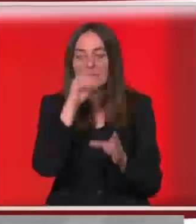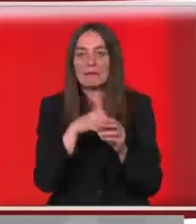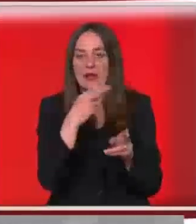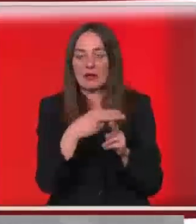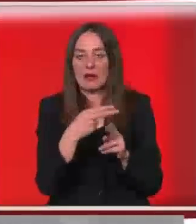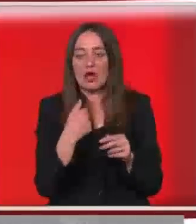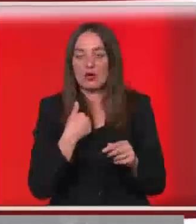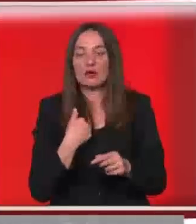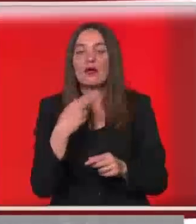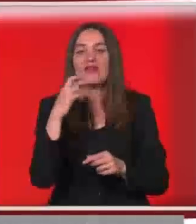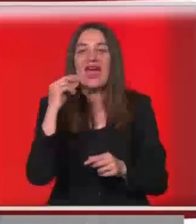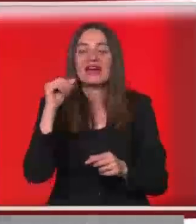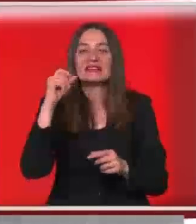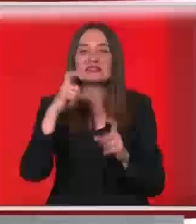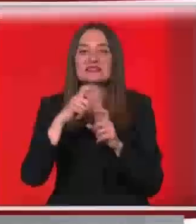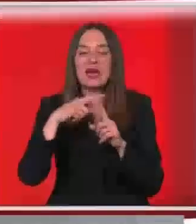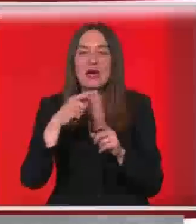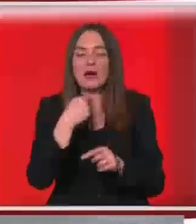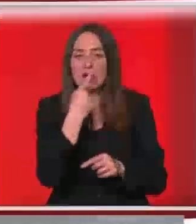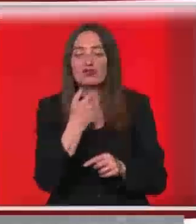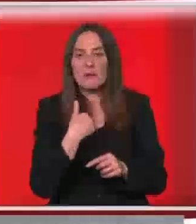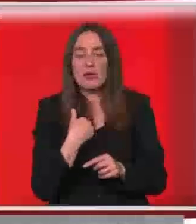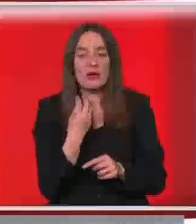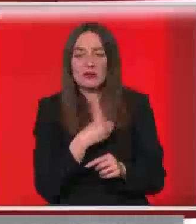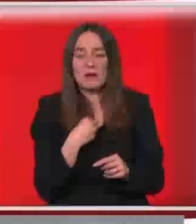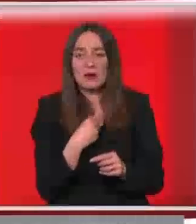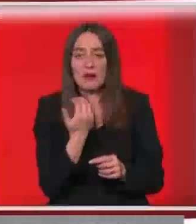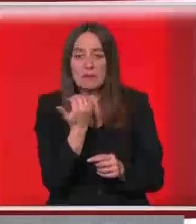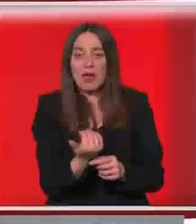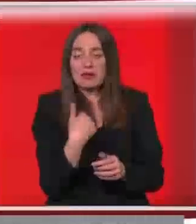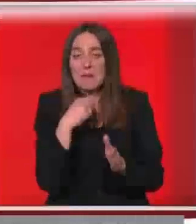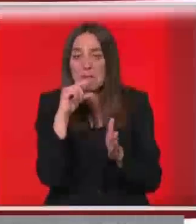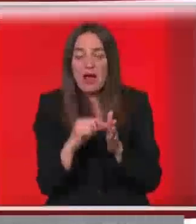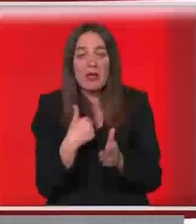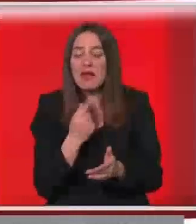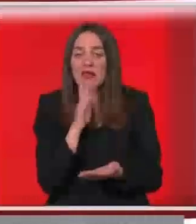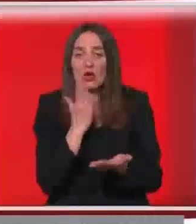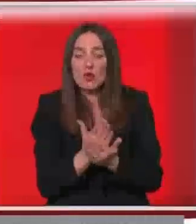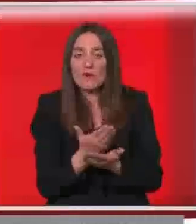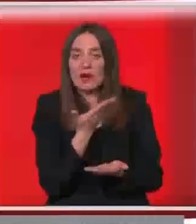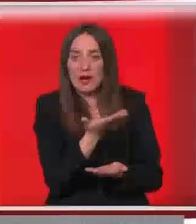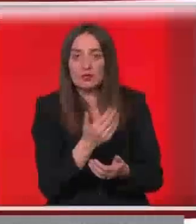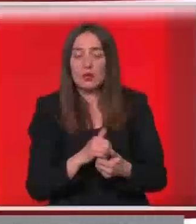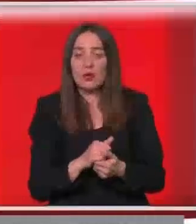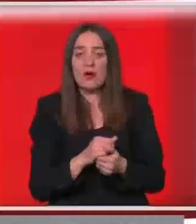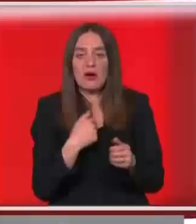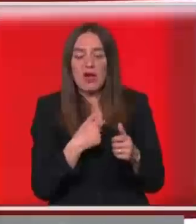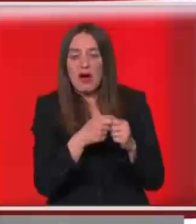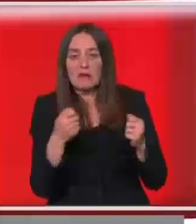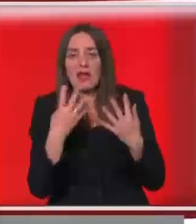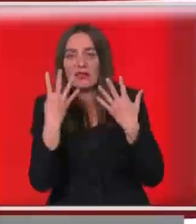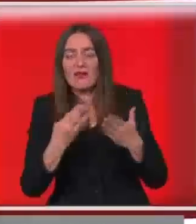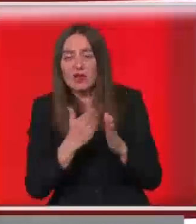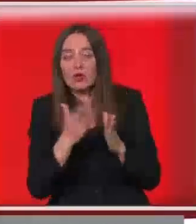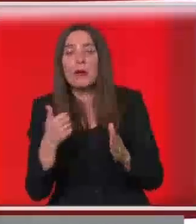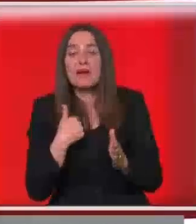kredita kod nas u Erste banci i kažete, vidite, meni su dramatično pali prihodi, meni ne odgovara da to raspegamo na 9 godina,